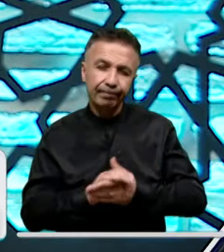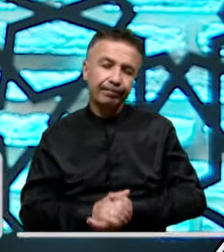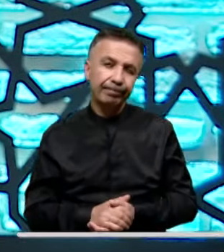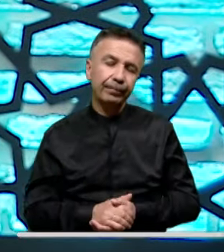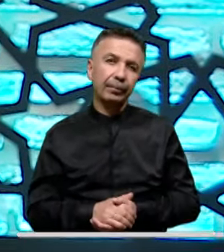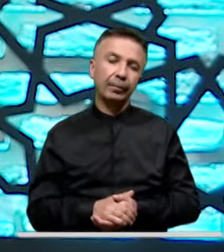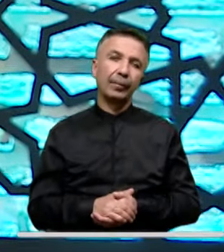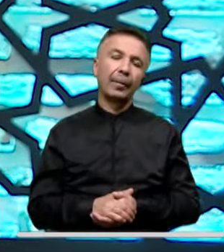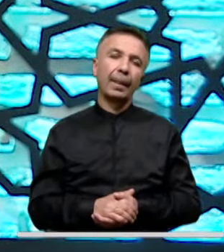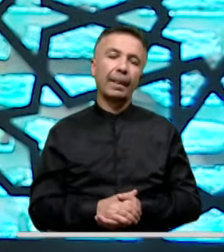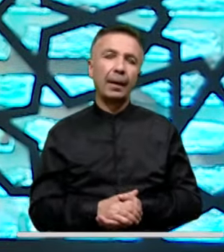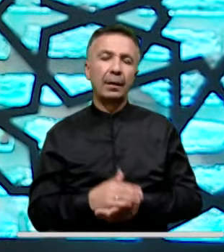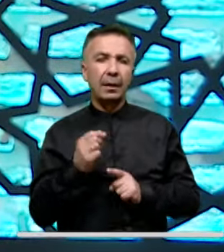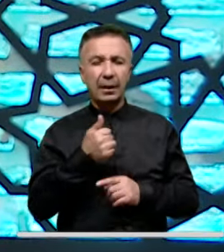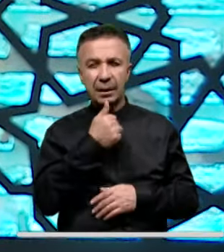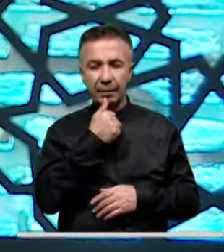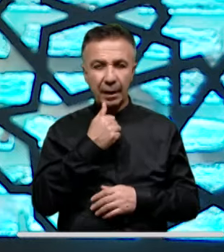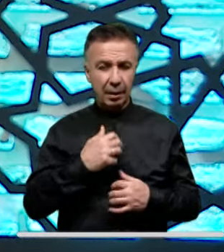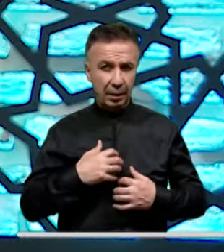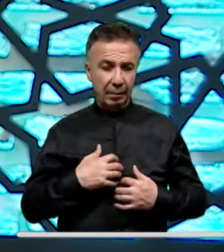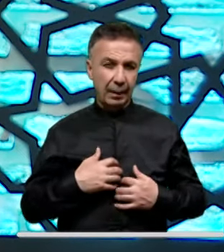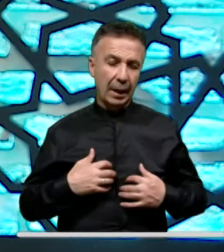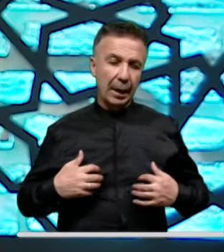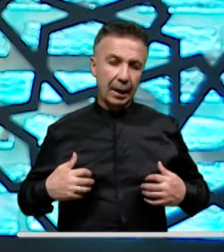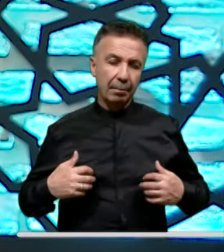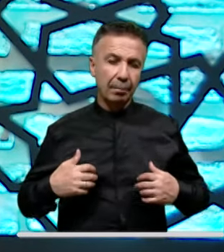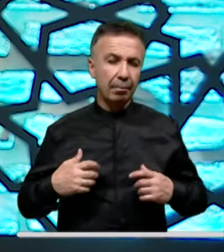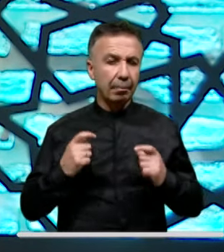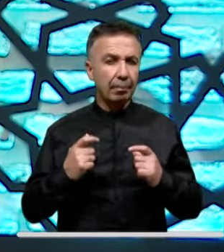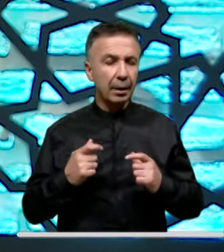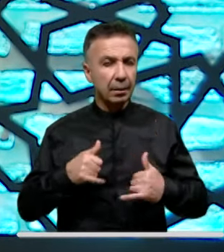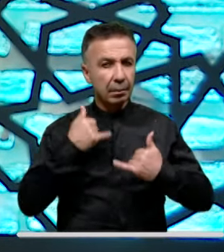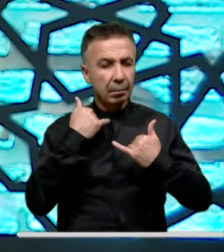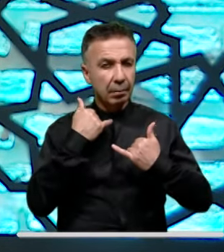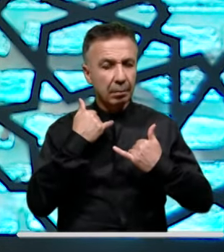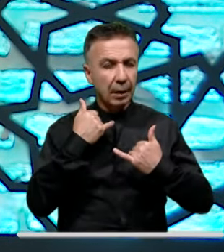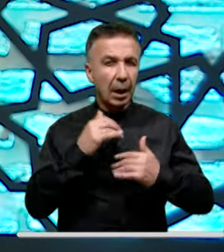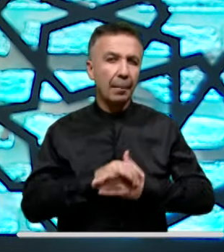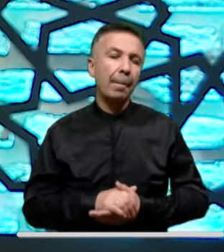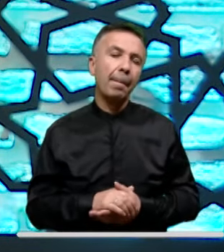Bey hattımızda, Karaman'a gidiyoruz. İhsan Bey sizi biraz beklettik, farkındayım. Lütfen hakkınızı helal edin.